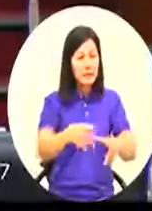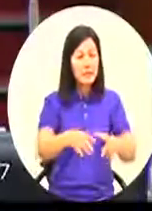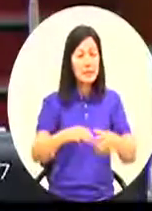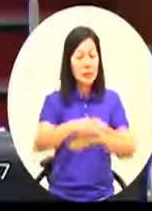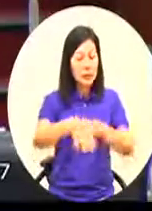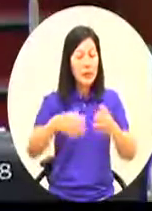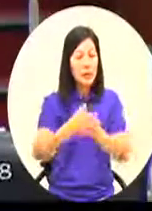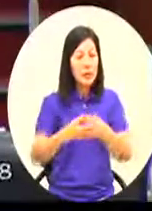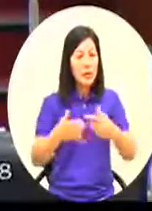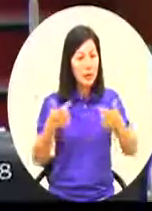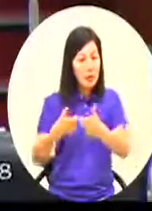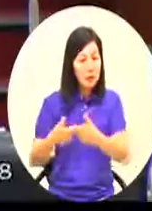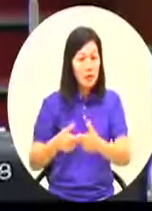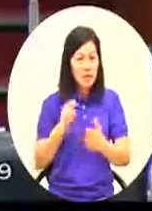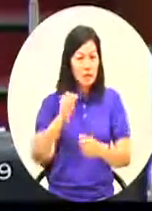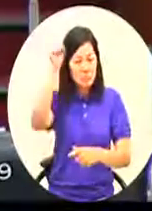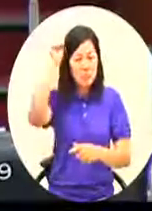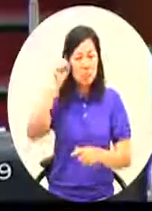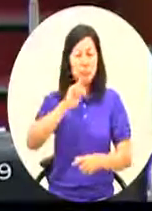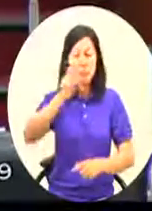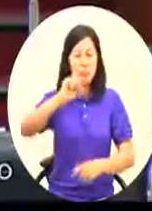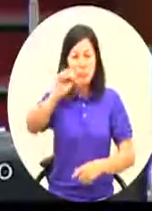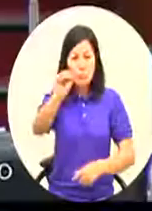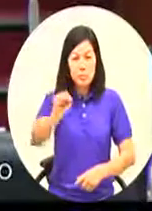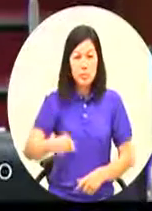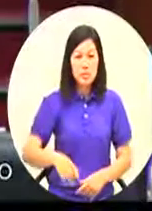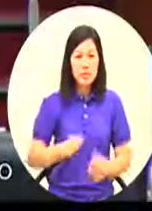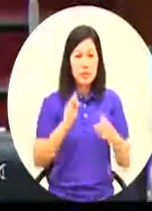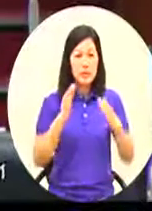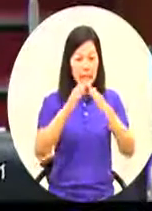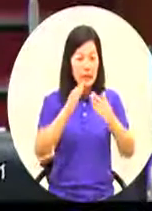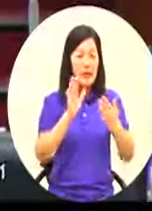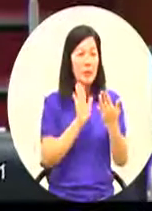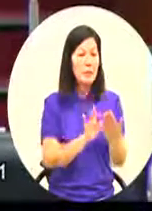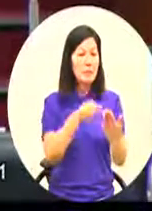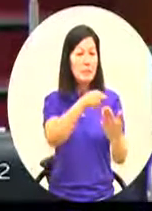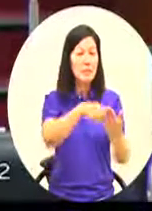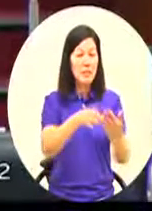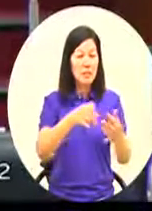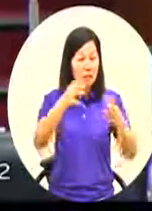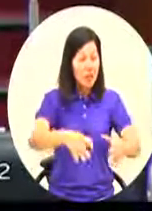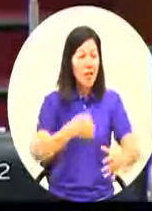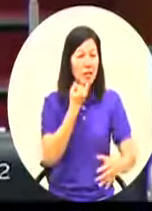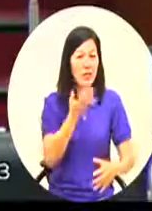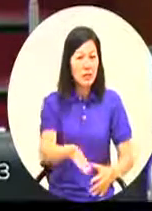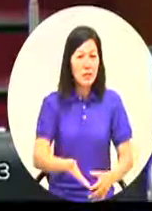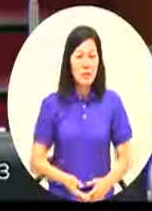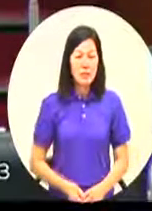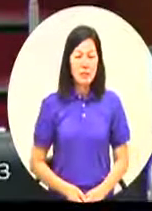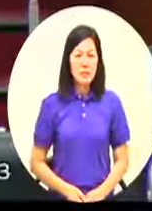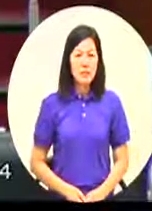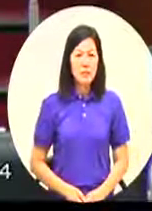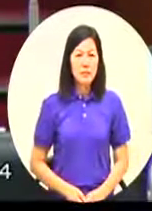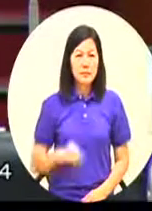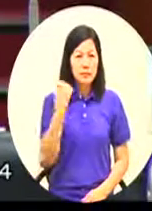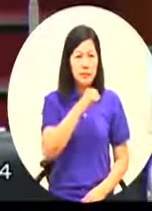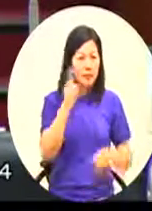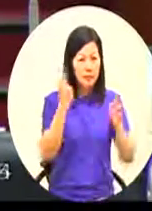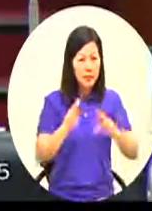规，你们就不要抗议。领导门口我写，看人没有你写不？哪一座台电的设施不是符